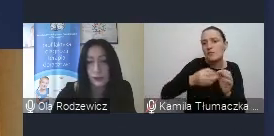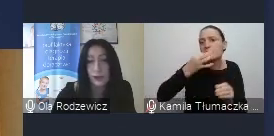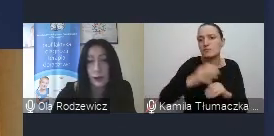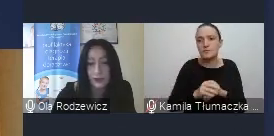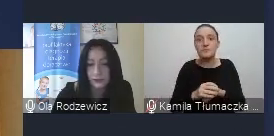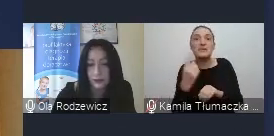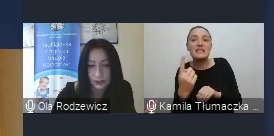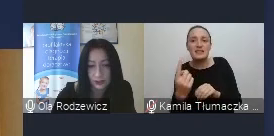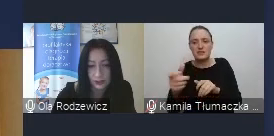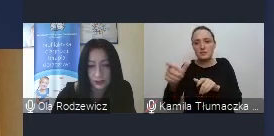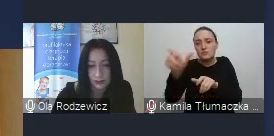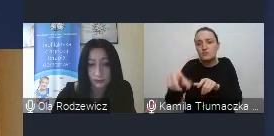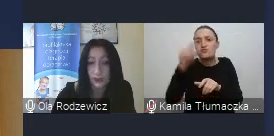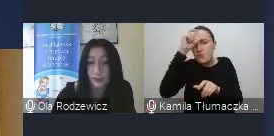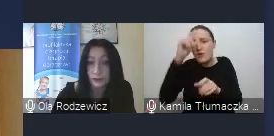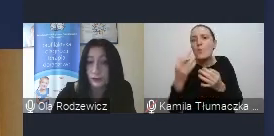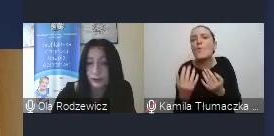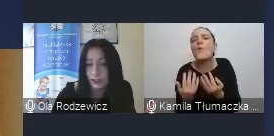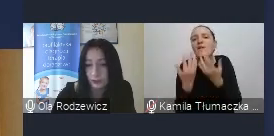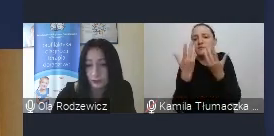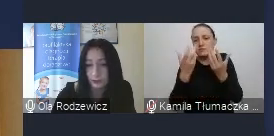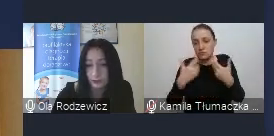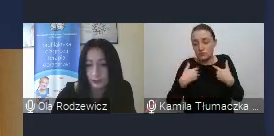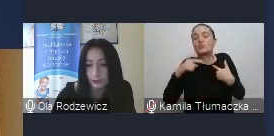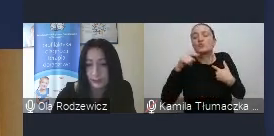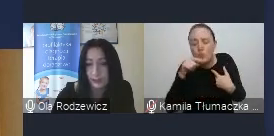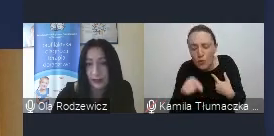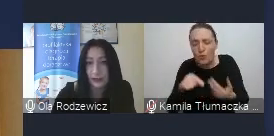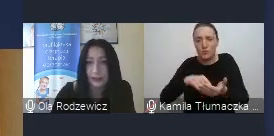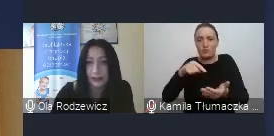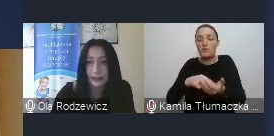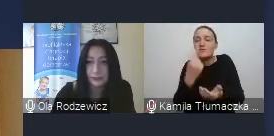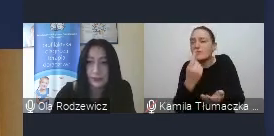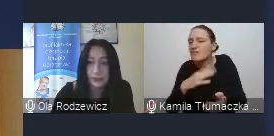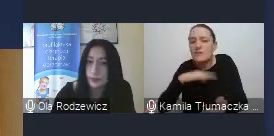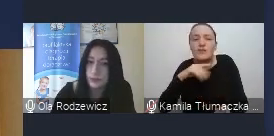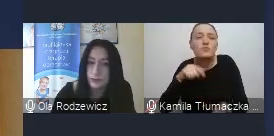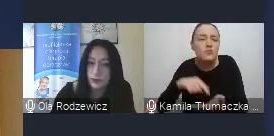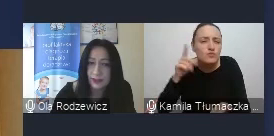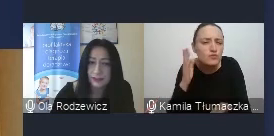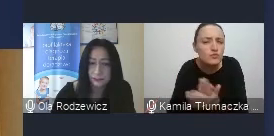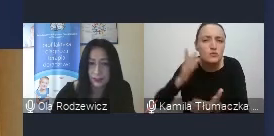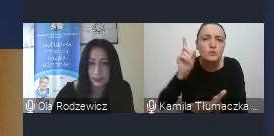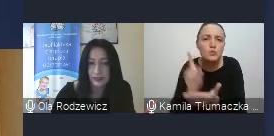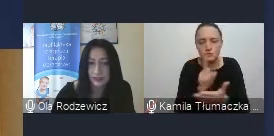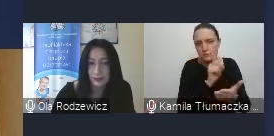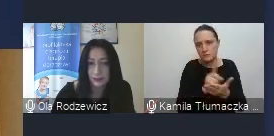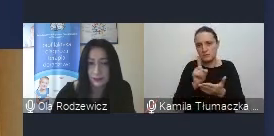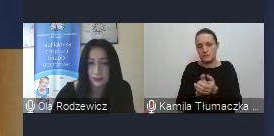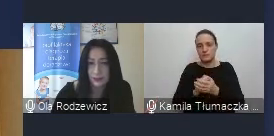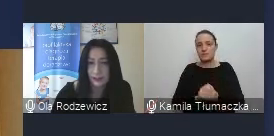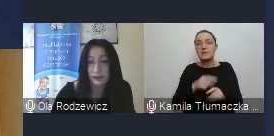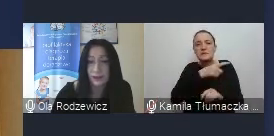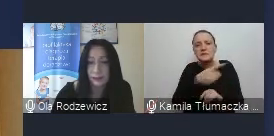człowiek miał łatwiejsze życie. Właśnie to oznacza odnieść sukces. I chciałabym, żebyście Państwo w terapii zawsze o